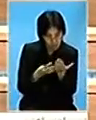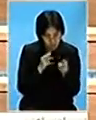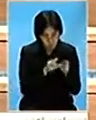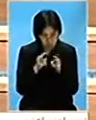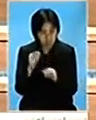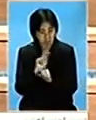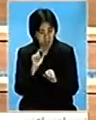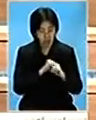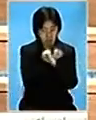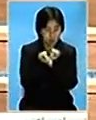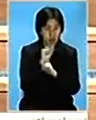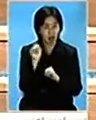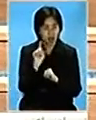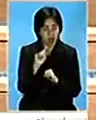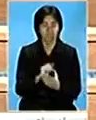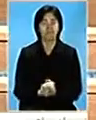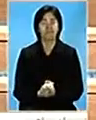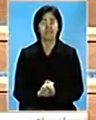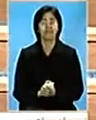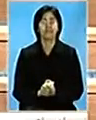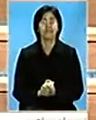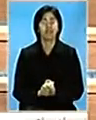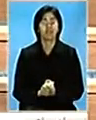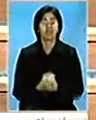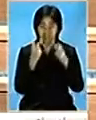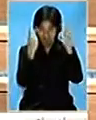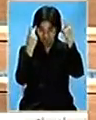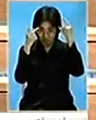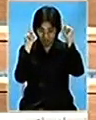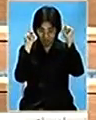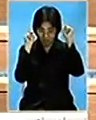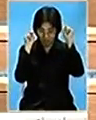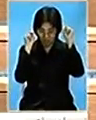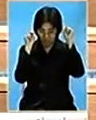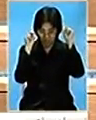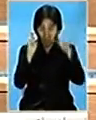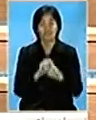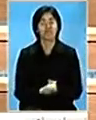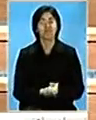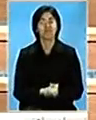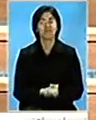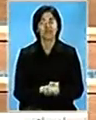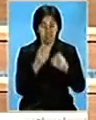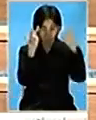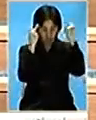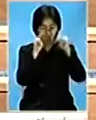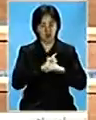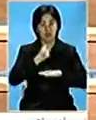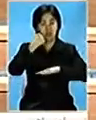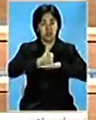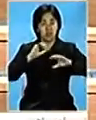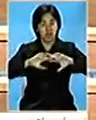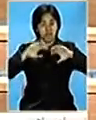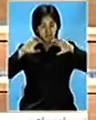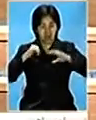ไรป้องกันอย่างไรและโดยเฉพาะท่านนายกรัฐมนตรีซึ่งเป็นหน่วยงานที่รับผิดชอบสูงสุดต่อส